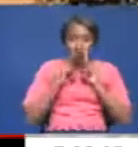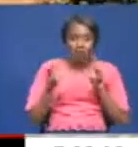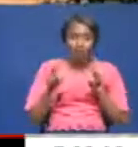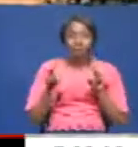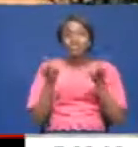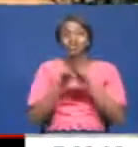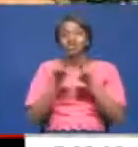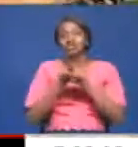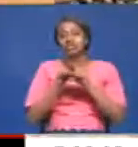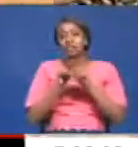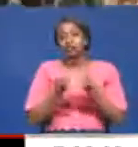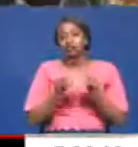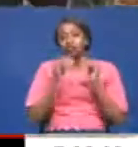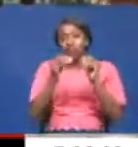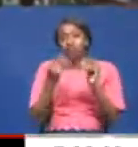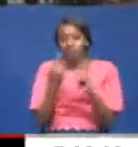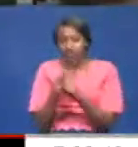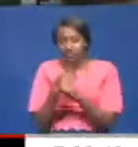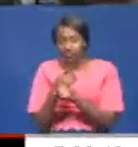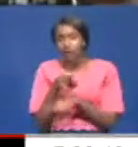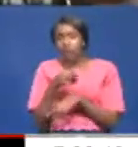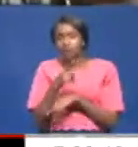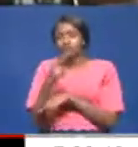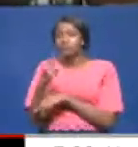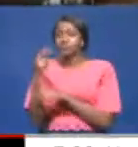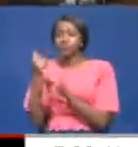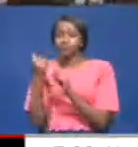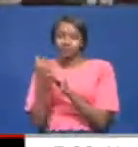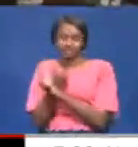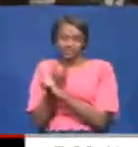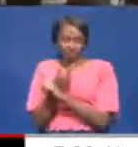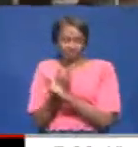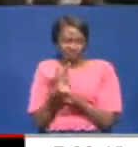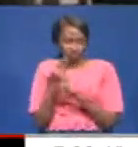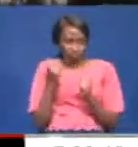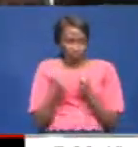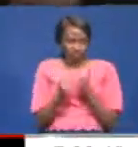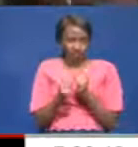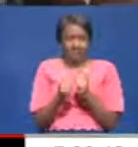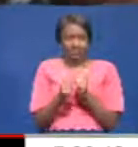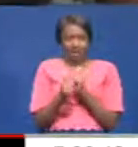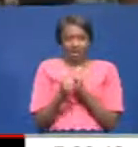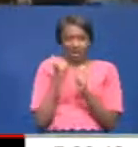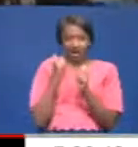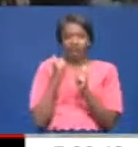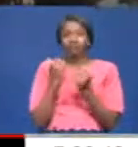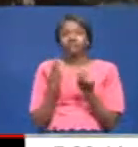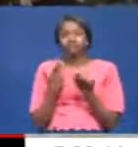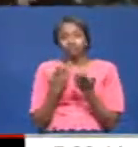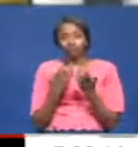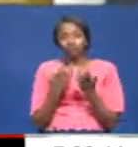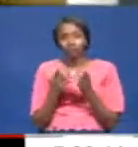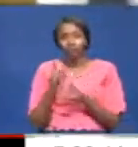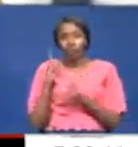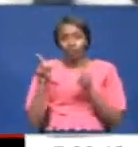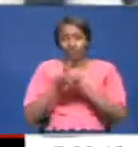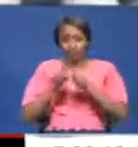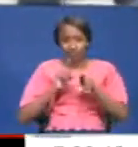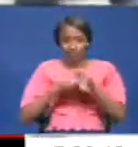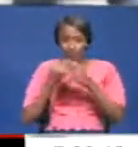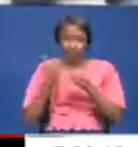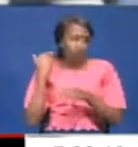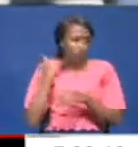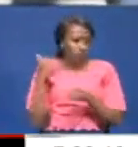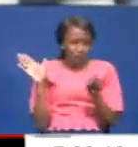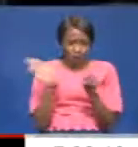silaha zinazomilikiwa kinyume cha sheria, kama mafanikio makubwa katika vita dhidi ya vitendo vya uhalifu ambavyo awali vilikuwa